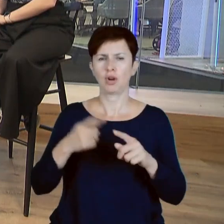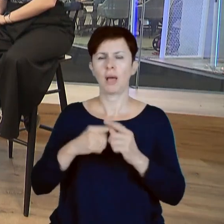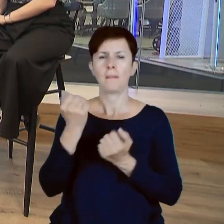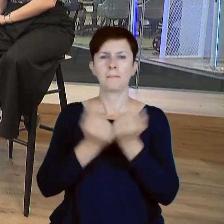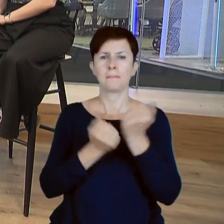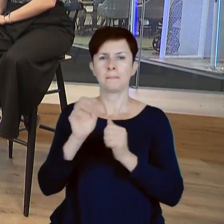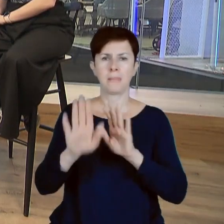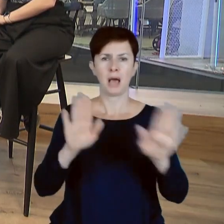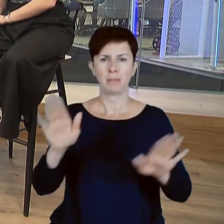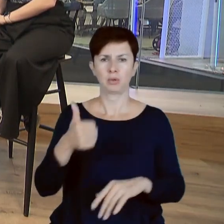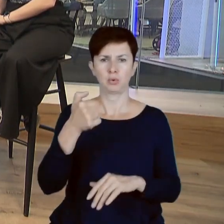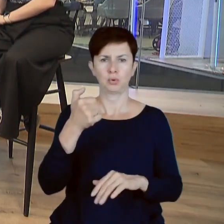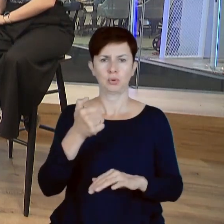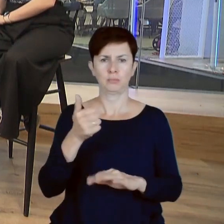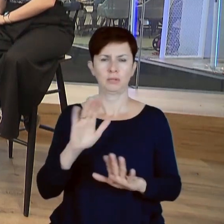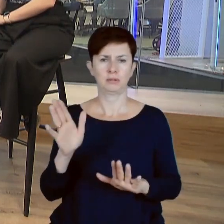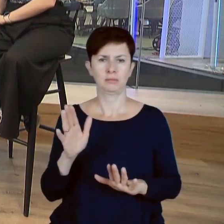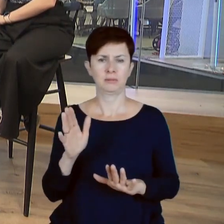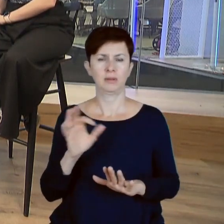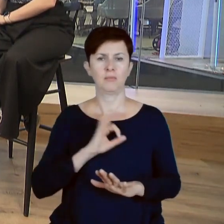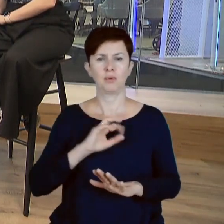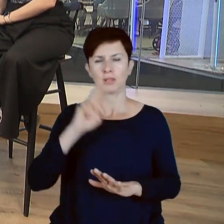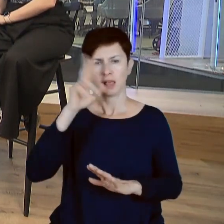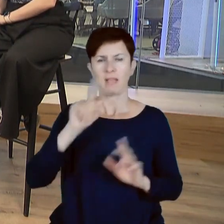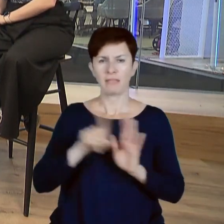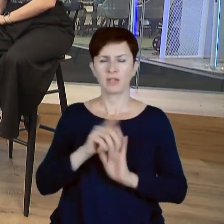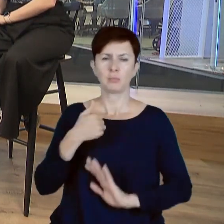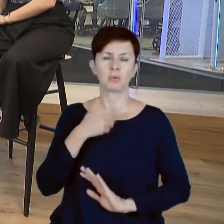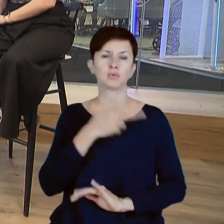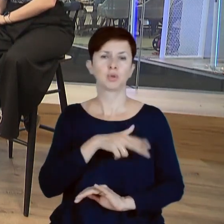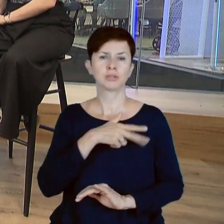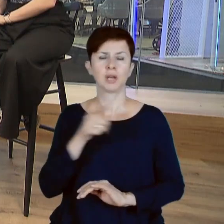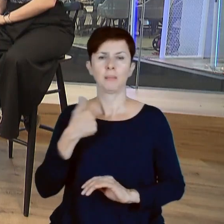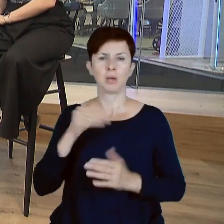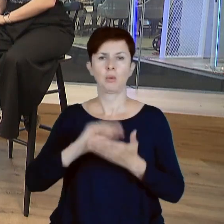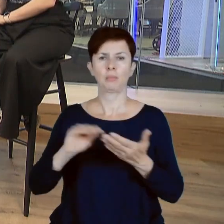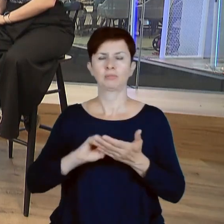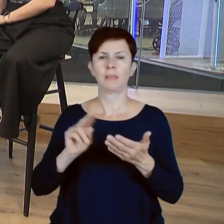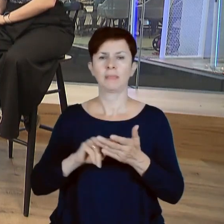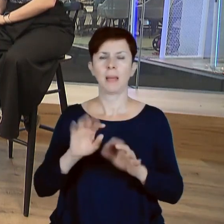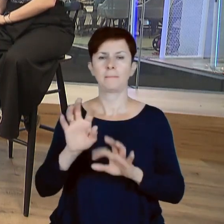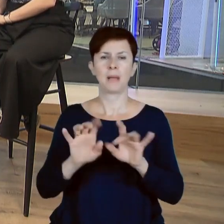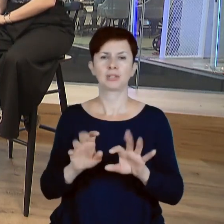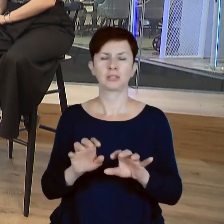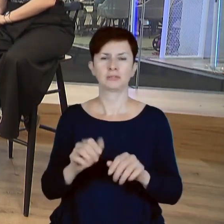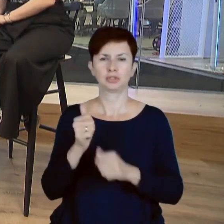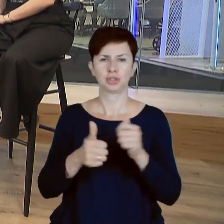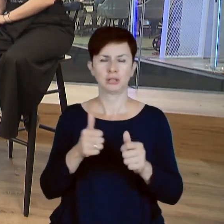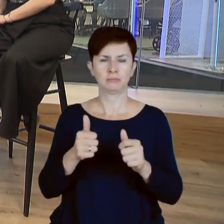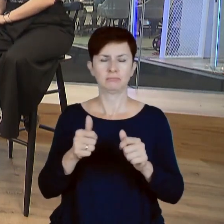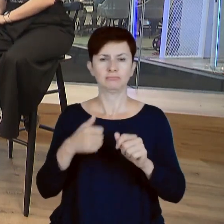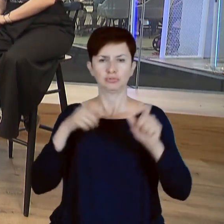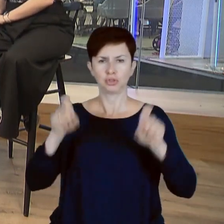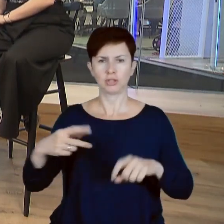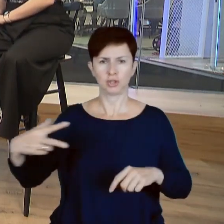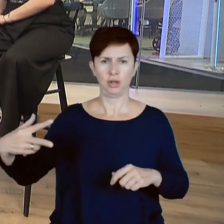i długopis. Mam też swoje z dzieciństwa, mój tata też był socjologiem. Napisał już na maszynie stronie tekstu, siedział z nożyczkami i sobie to